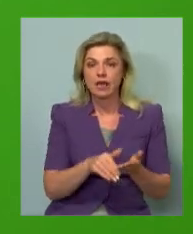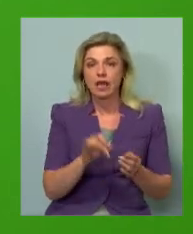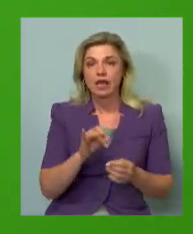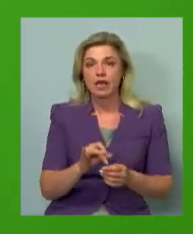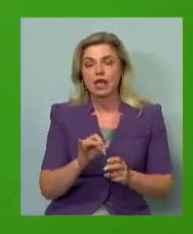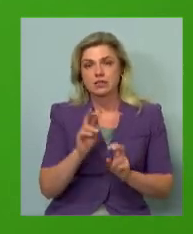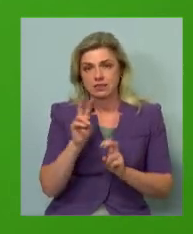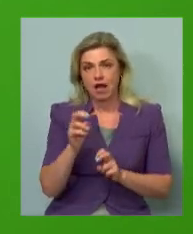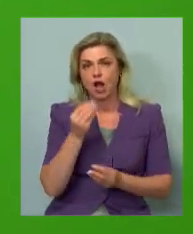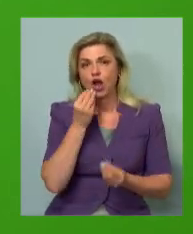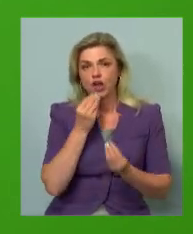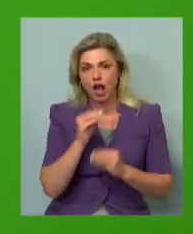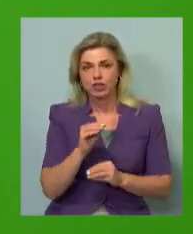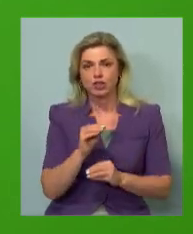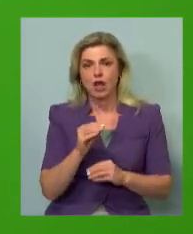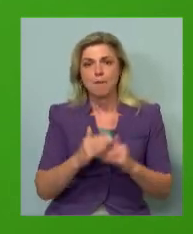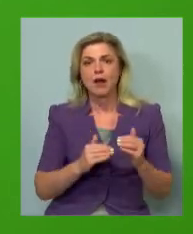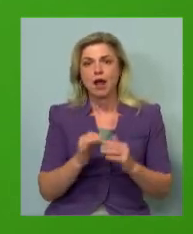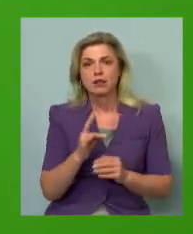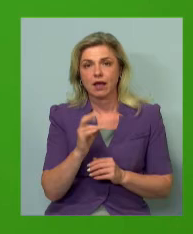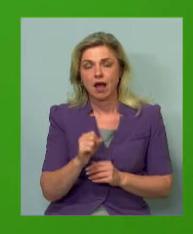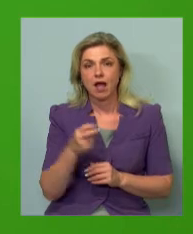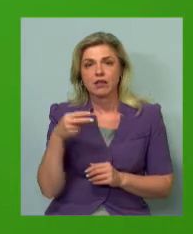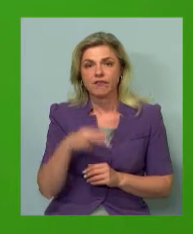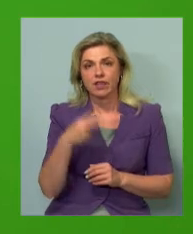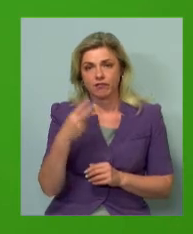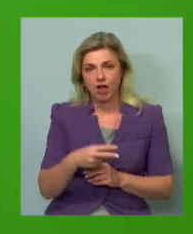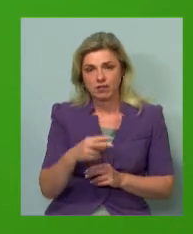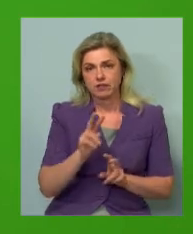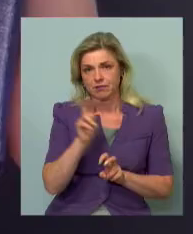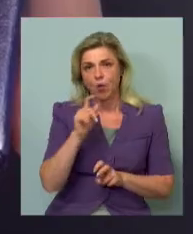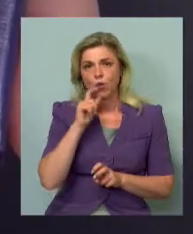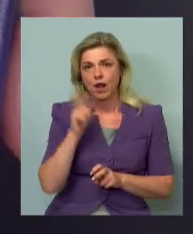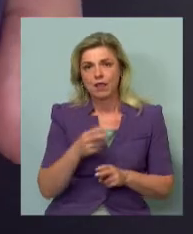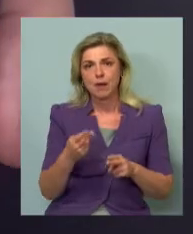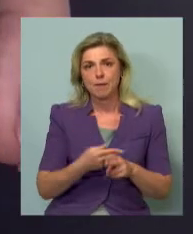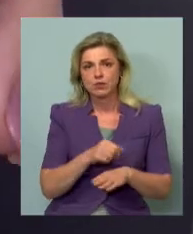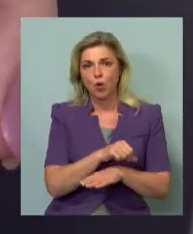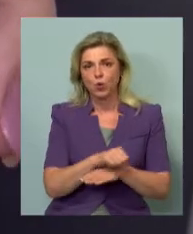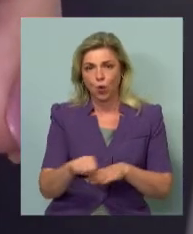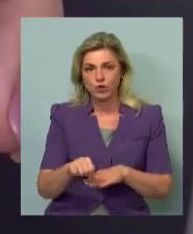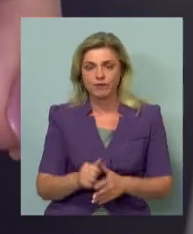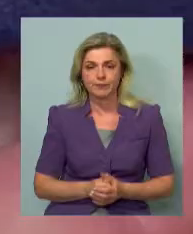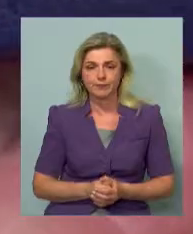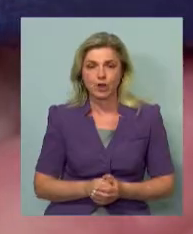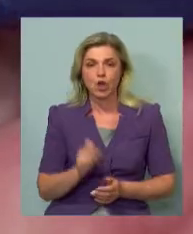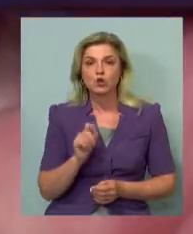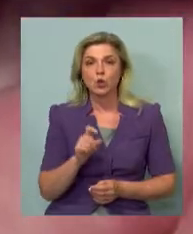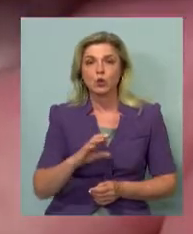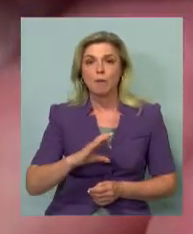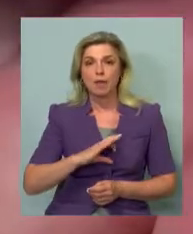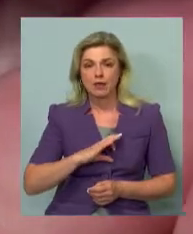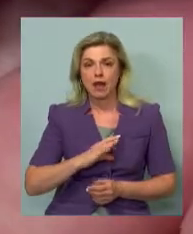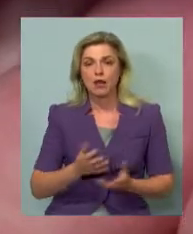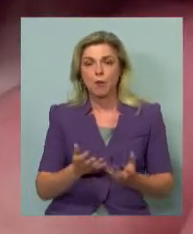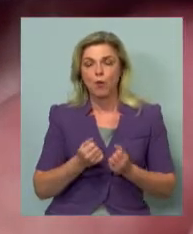у конкурсі «Кращі інклюзивні практики 2020. Україна без кордонів». Золоту медаль у вигляді серця отримала